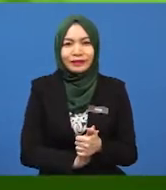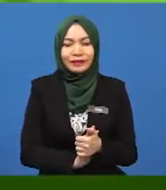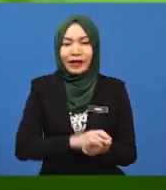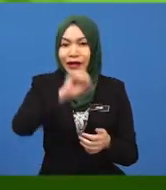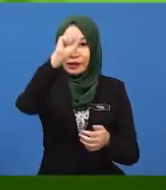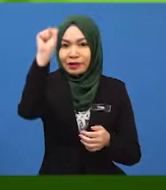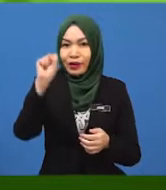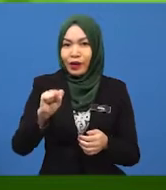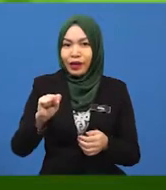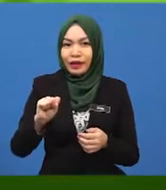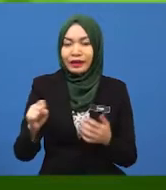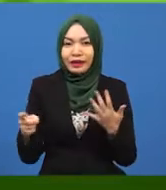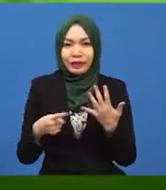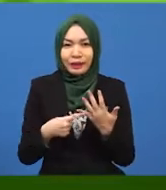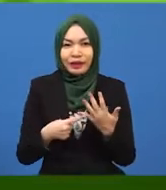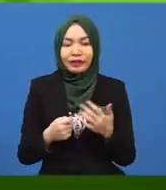Soalan kelima.